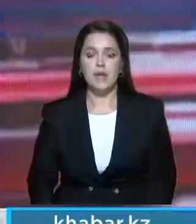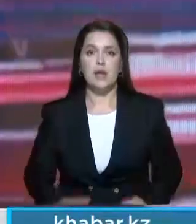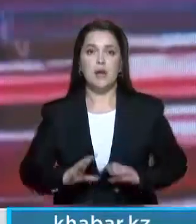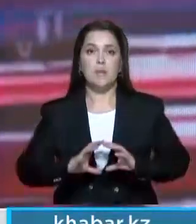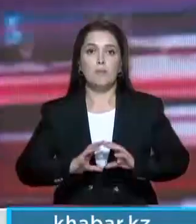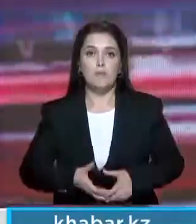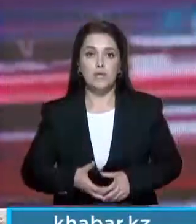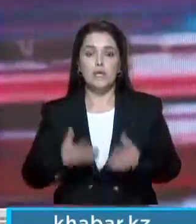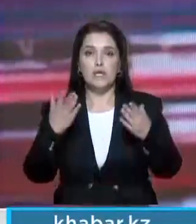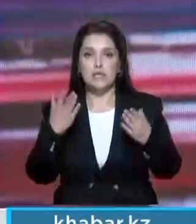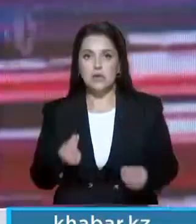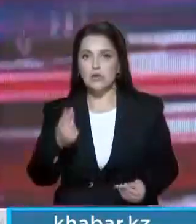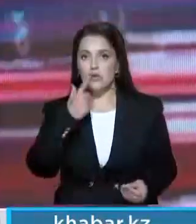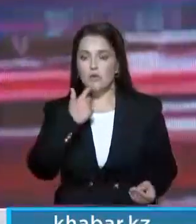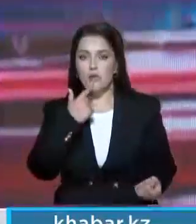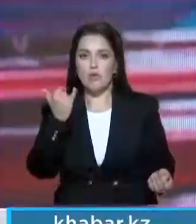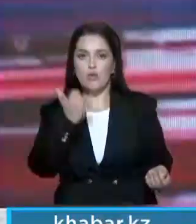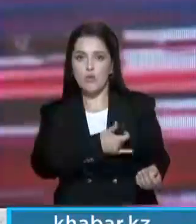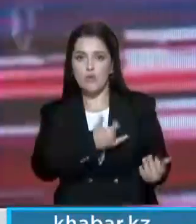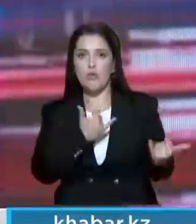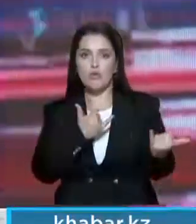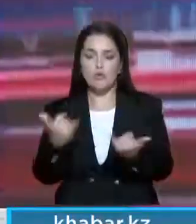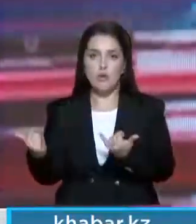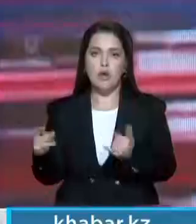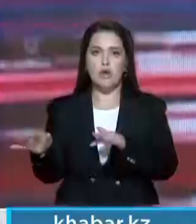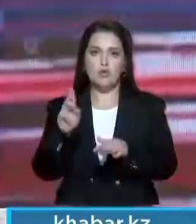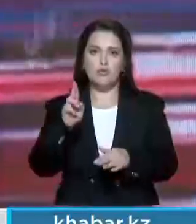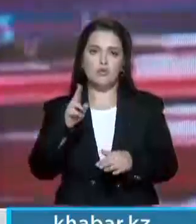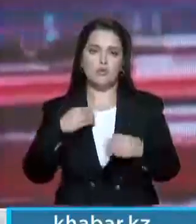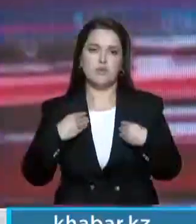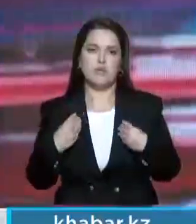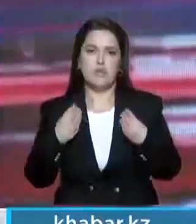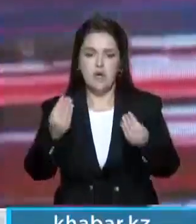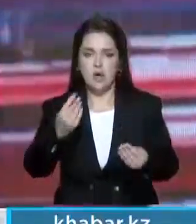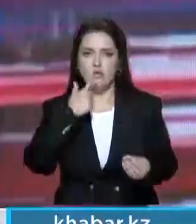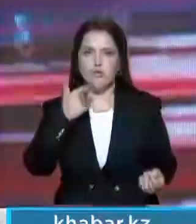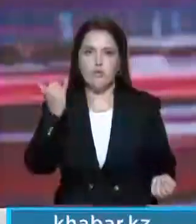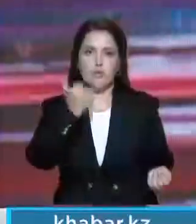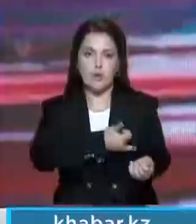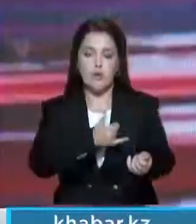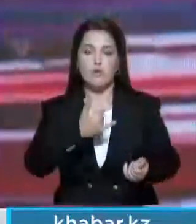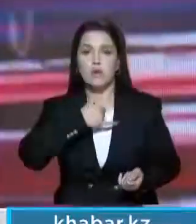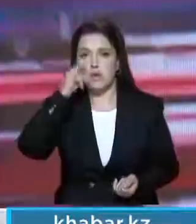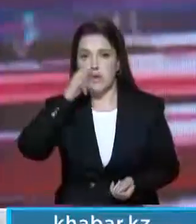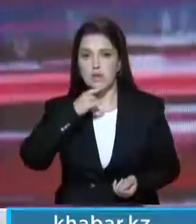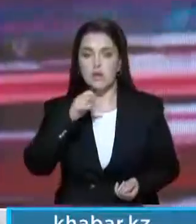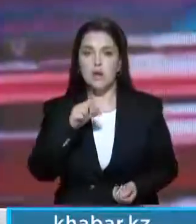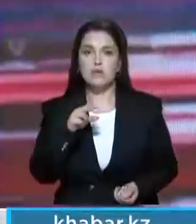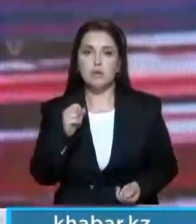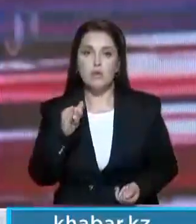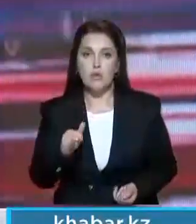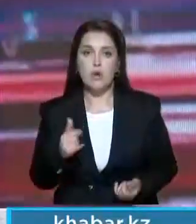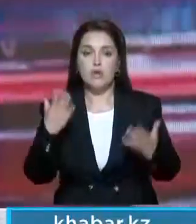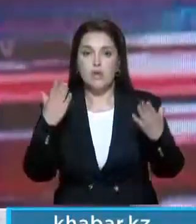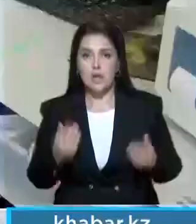Сегодня во всем мире отмечают и День донора крови. Акции по добровольной сдаче крови повсеместно проводятся в нашей стране. Например, в